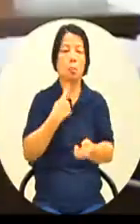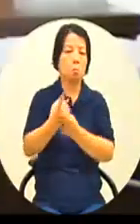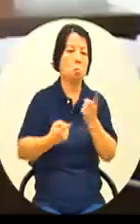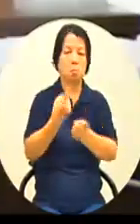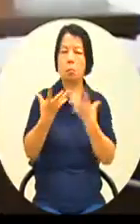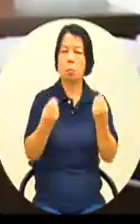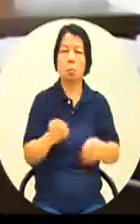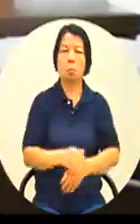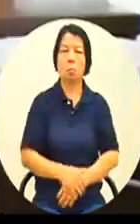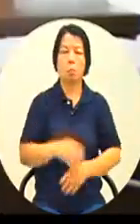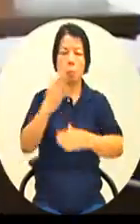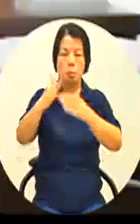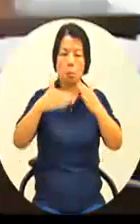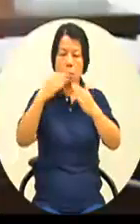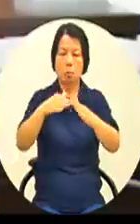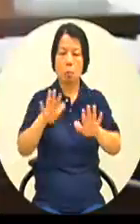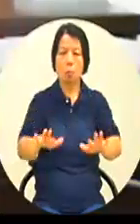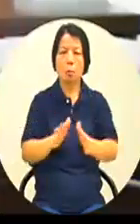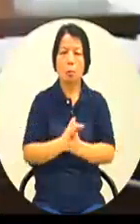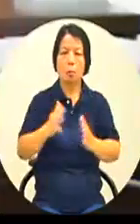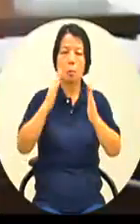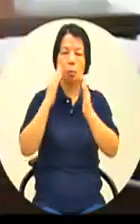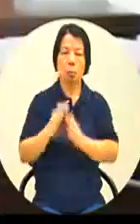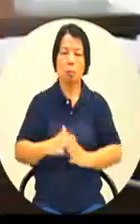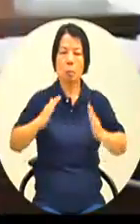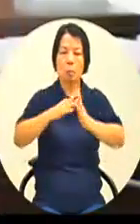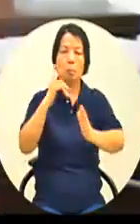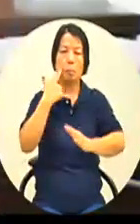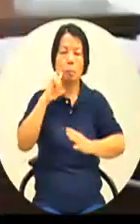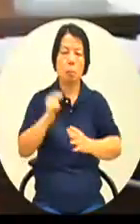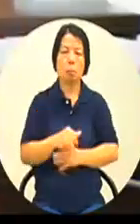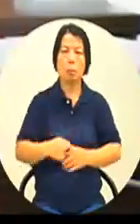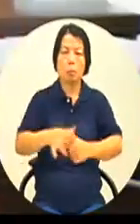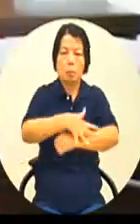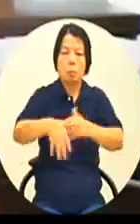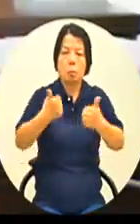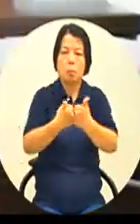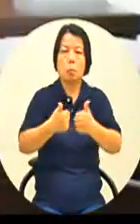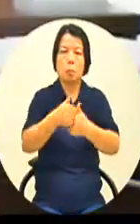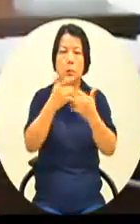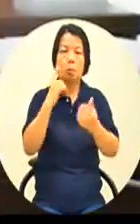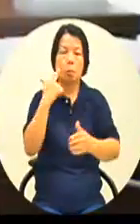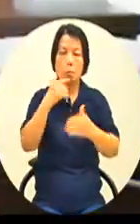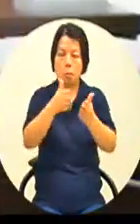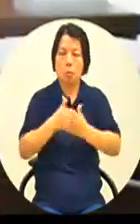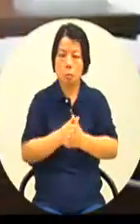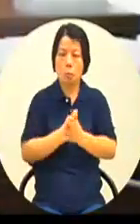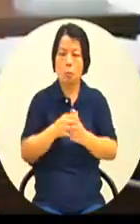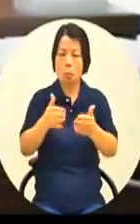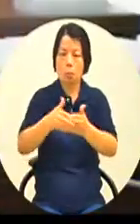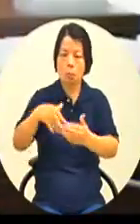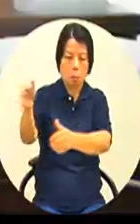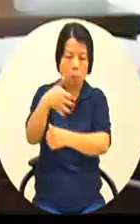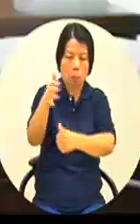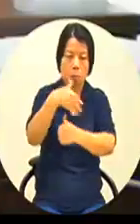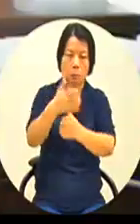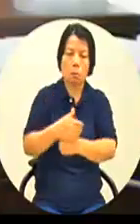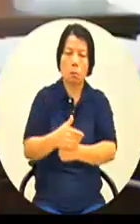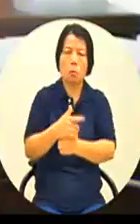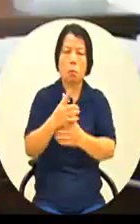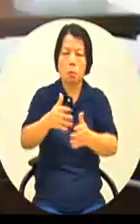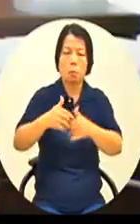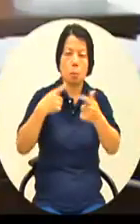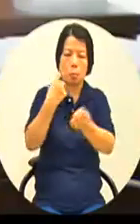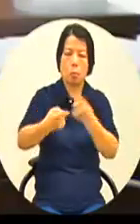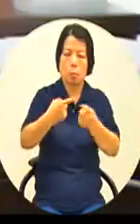与，学校是有家长委员会，有家长的，你们应该要让他们更多的参与。那